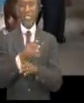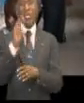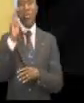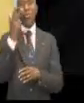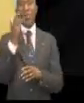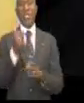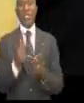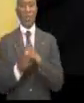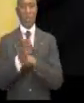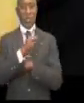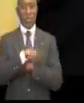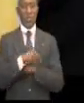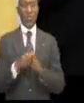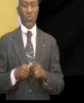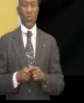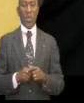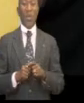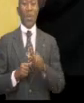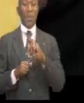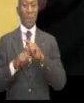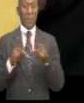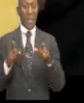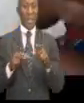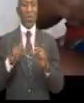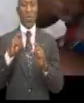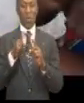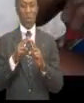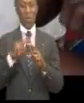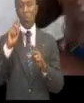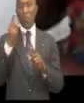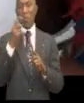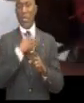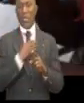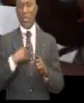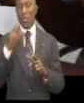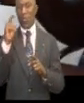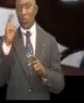s'opposaient à la vaccination de leurs enfants ont finalement accepté.